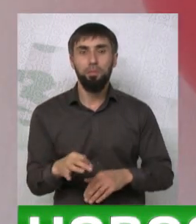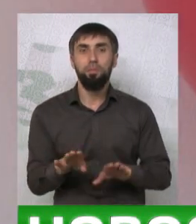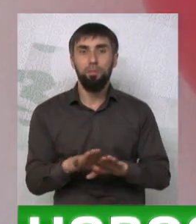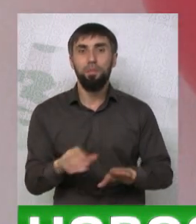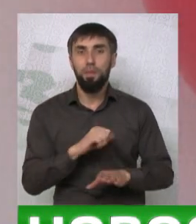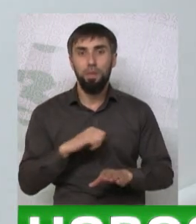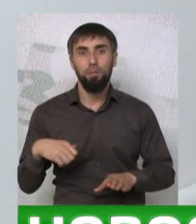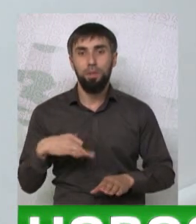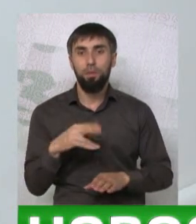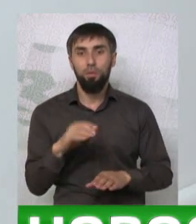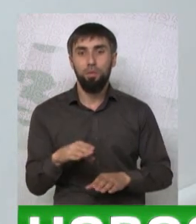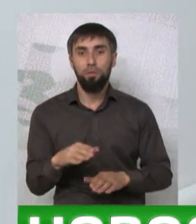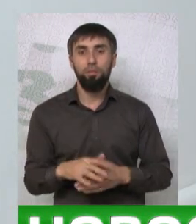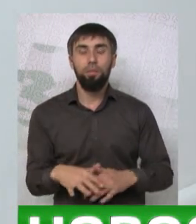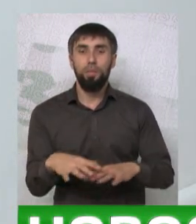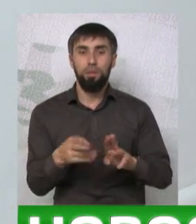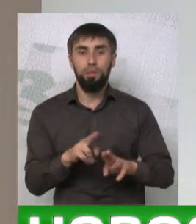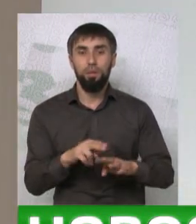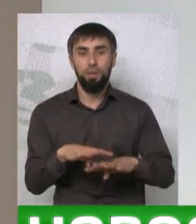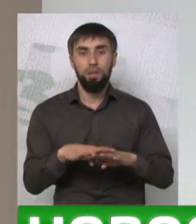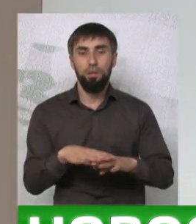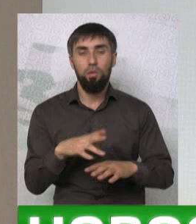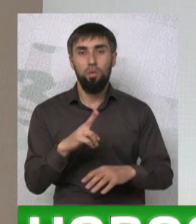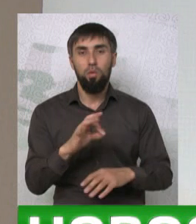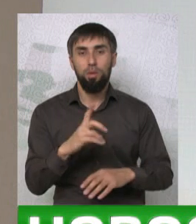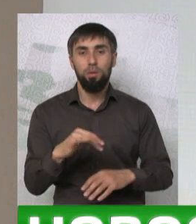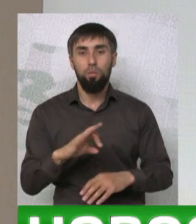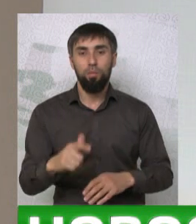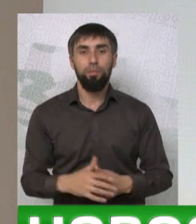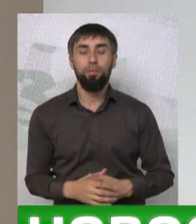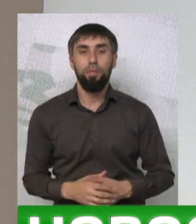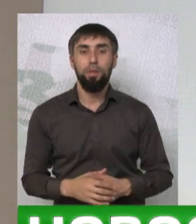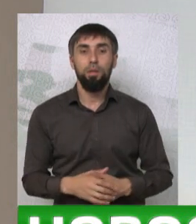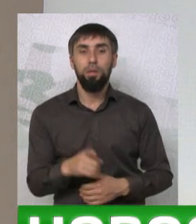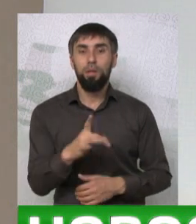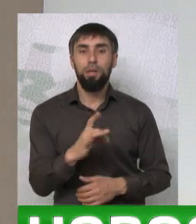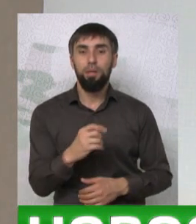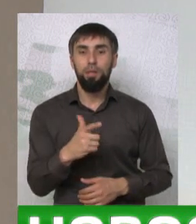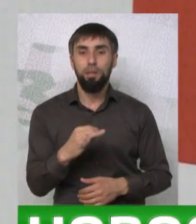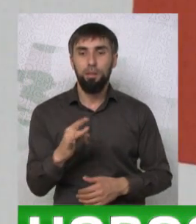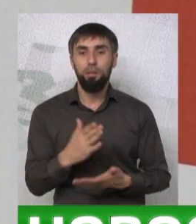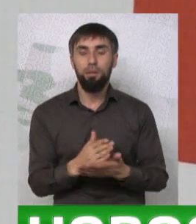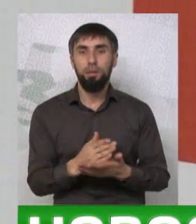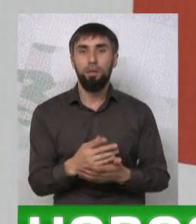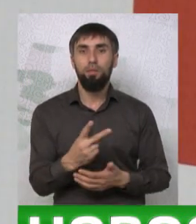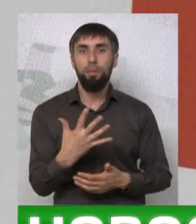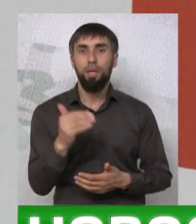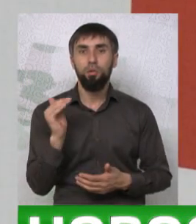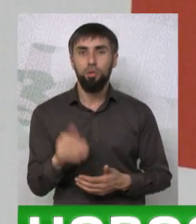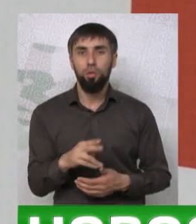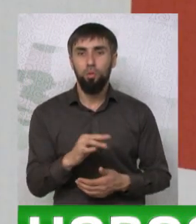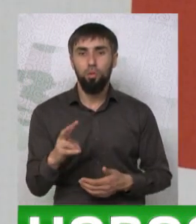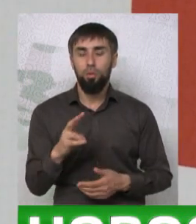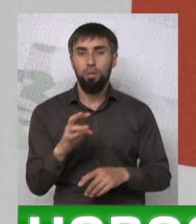же самое идет с клетками костного мозга. На сегодняшний день в федеральном регистре содержатся данные о 205 тысячах доноров.